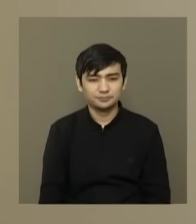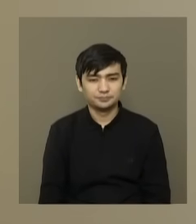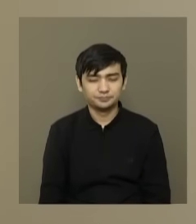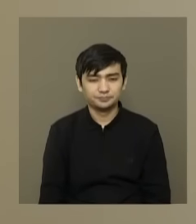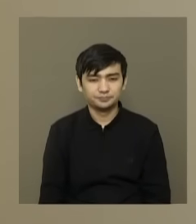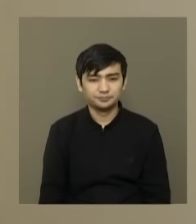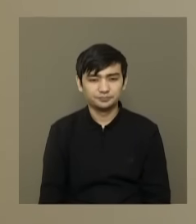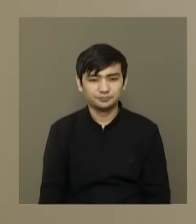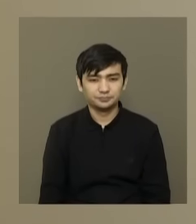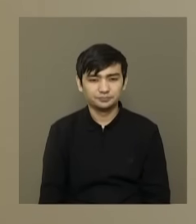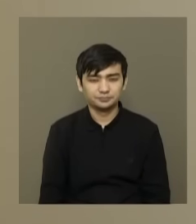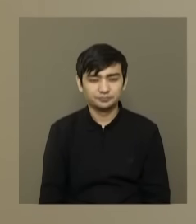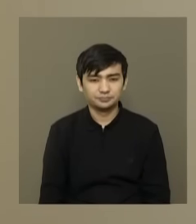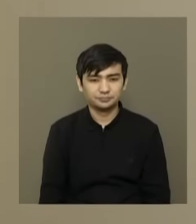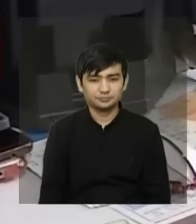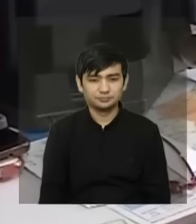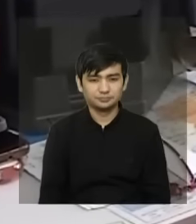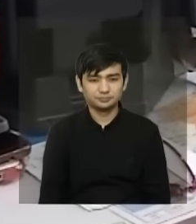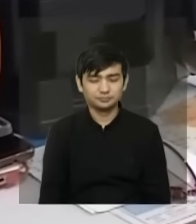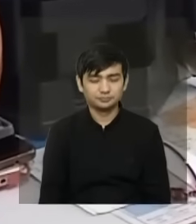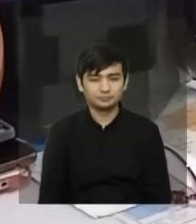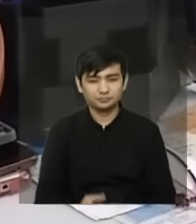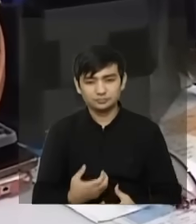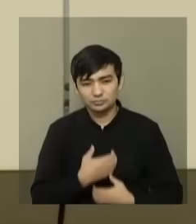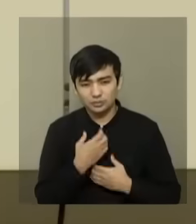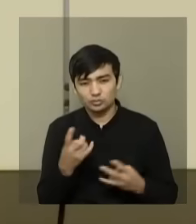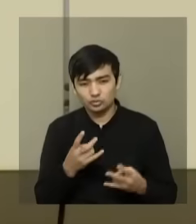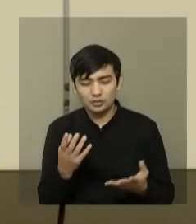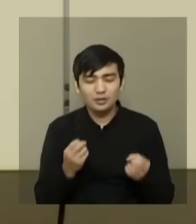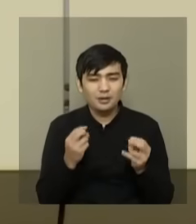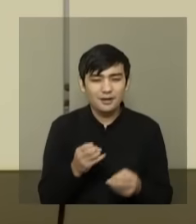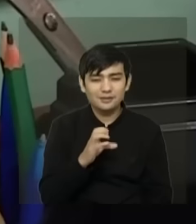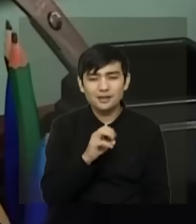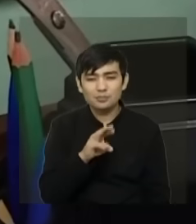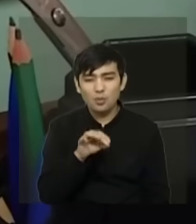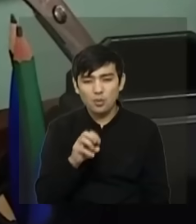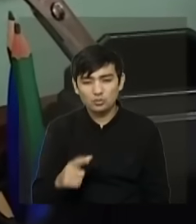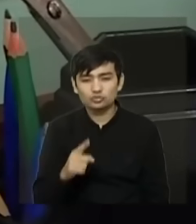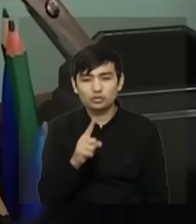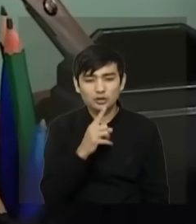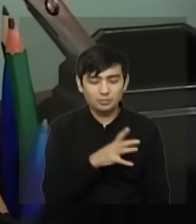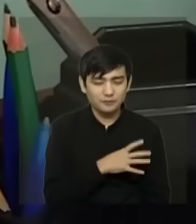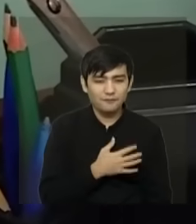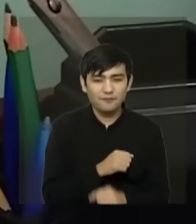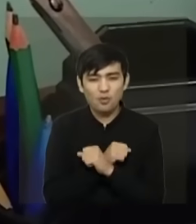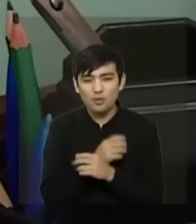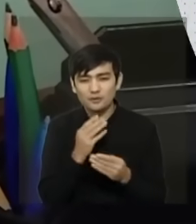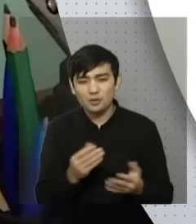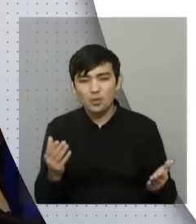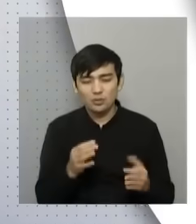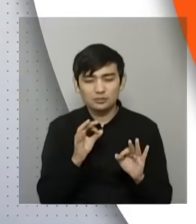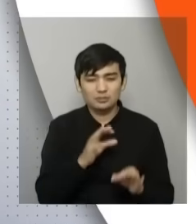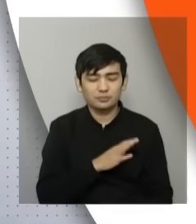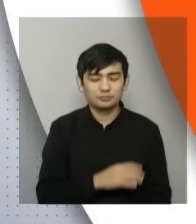менин моюм где-то 3 балдай болгон. Коркууга негиз бар ма? Сейсмологдор не дейт? Демалыс күндөргө болжам кандай?